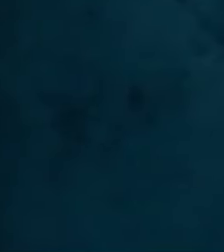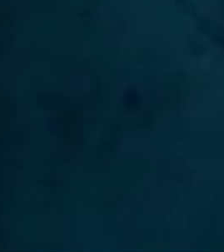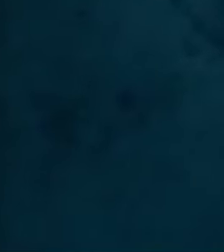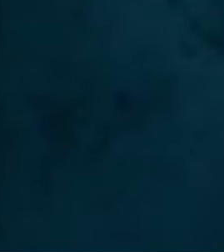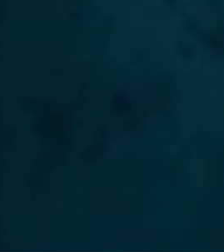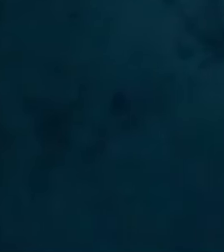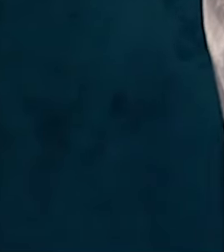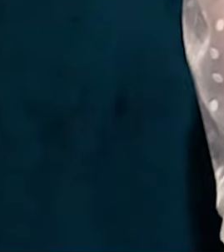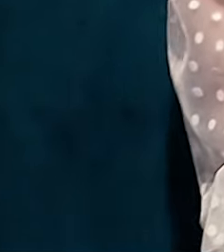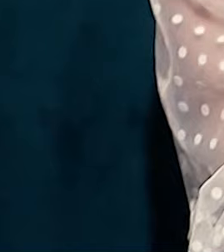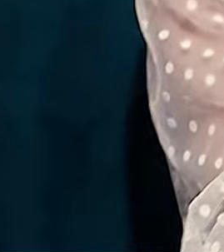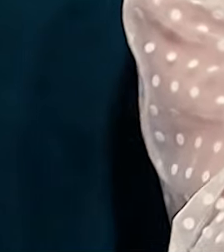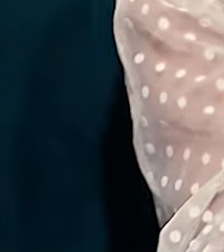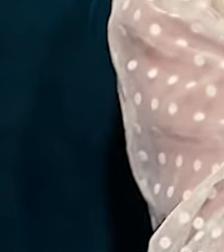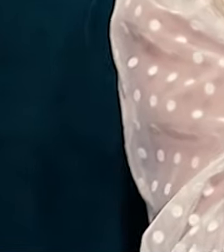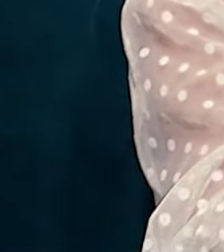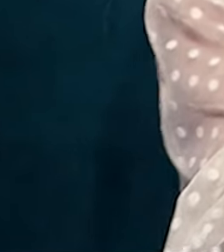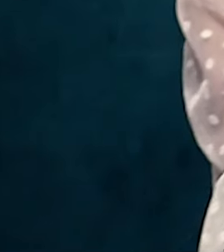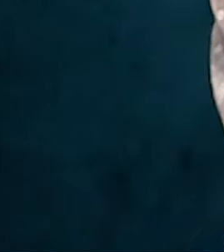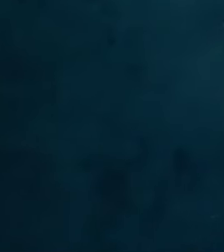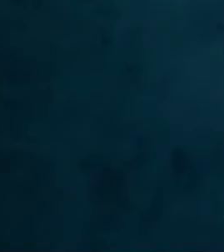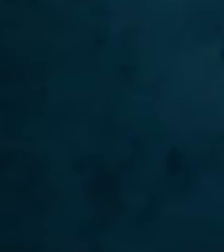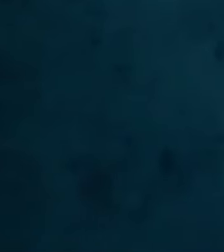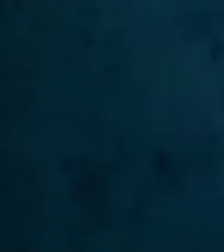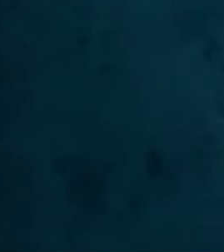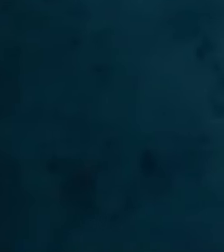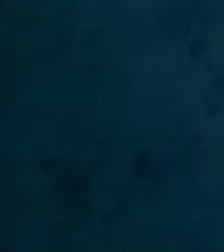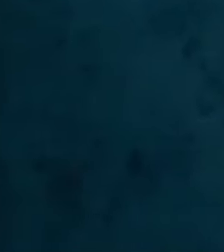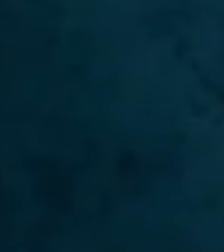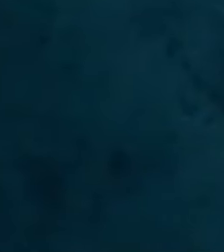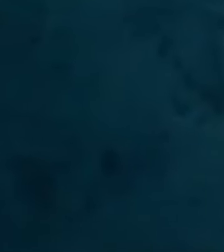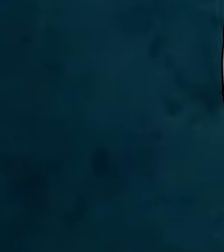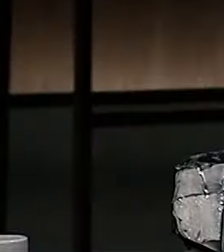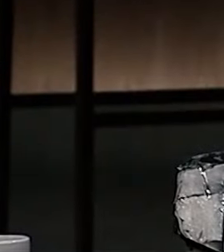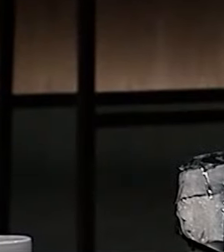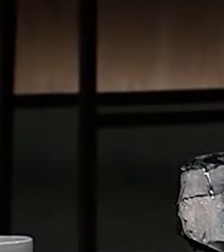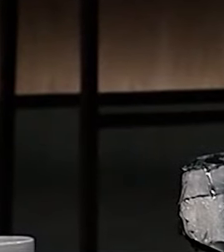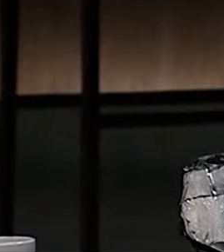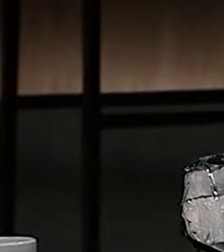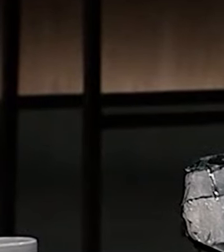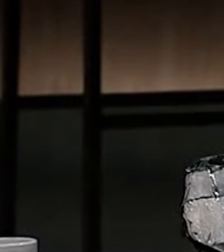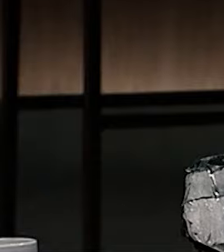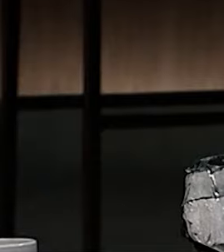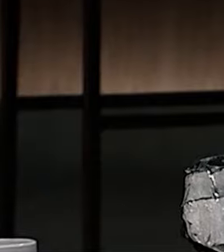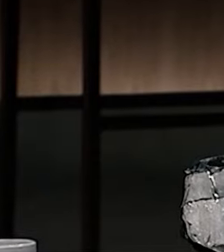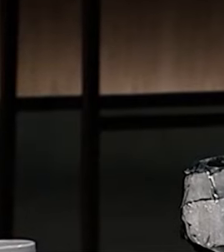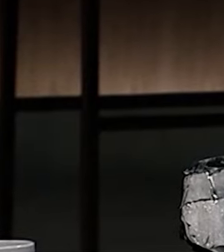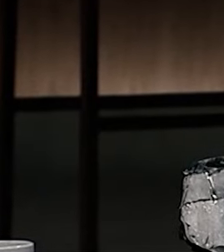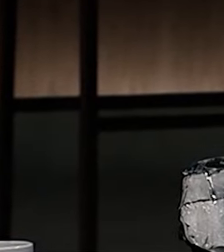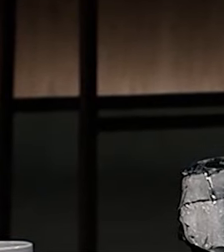واتمنى لو انساك وانسى روحي وياك ونضاع